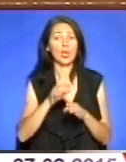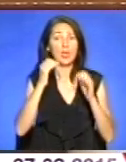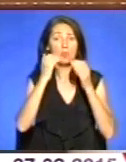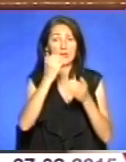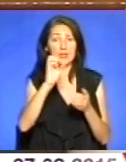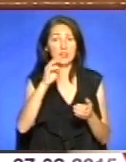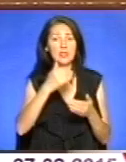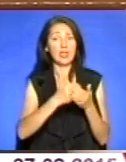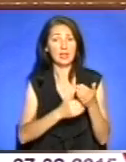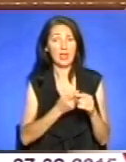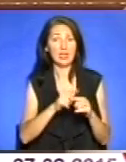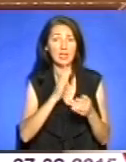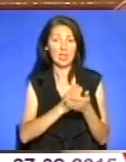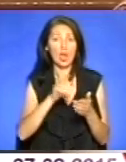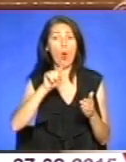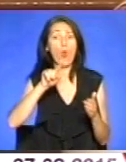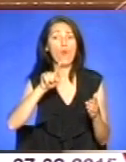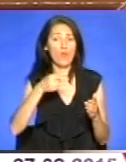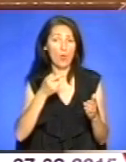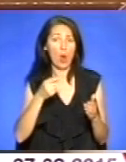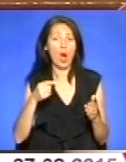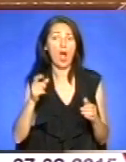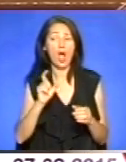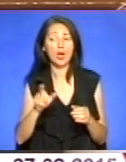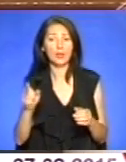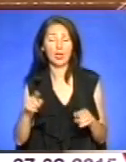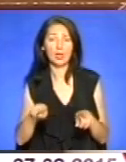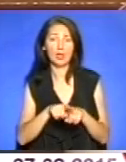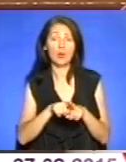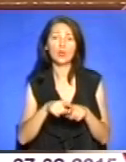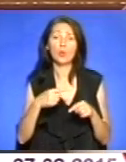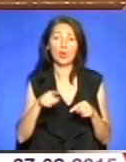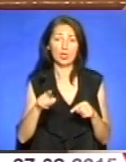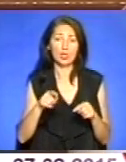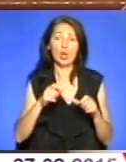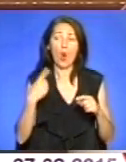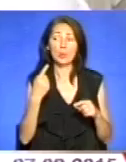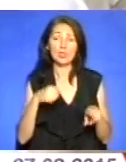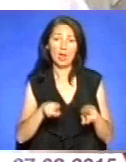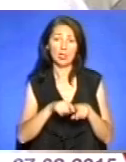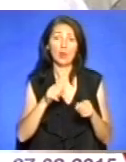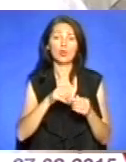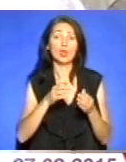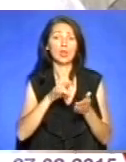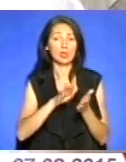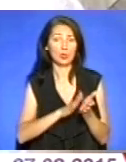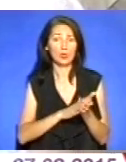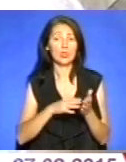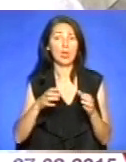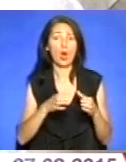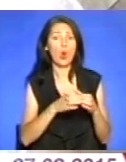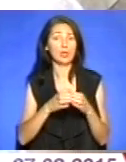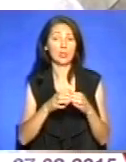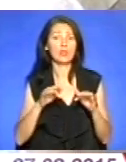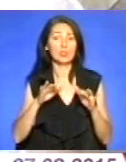у вимогах найманих працівників, то відповідно вже і по інших областях реєструються колективні трудові спори. У Луцьку та Черкасах